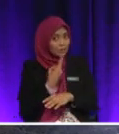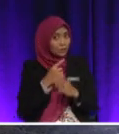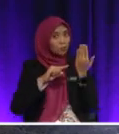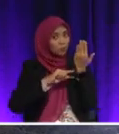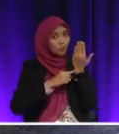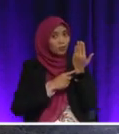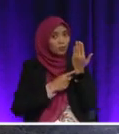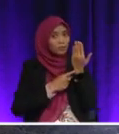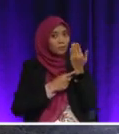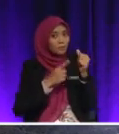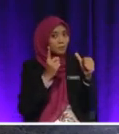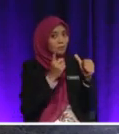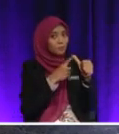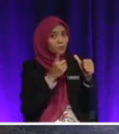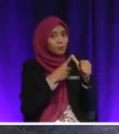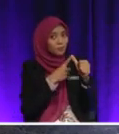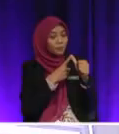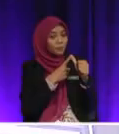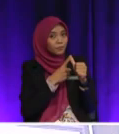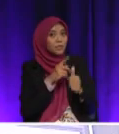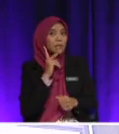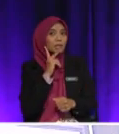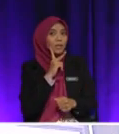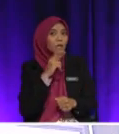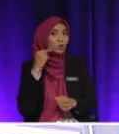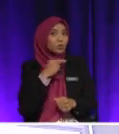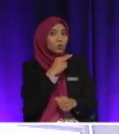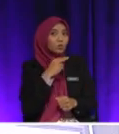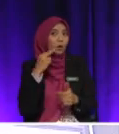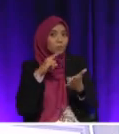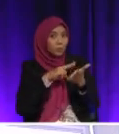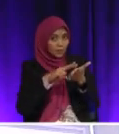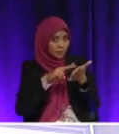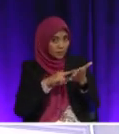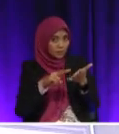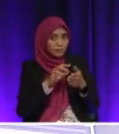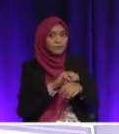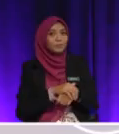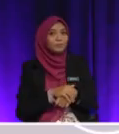yang pertama kita minta yang pertama